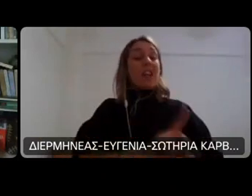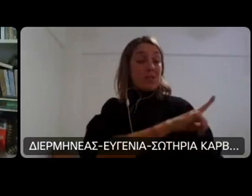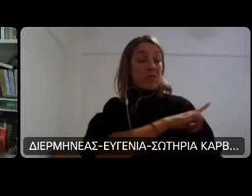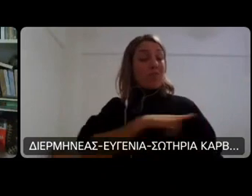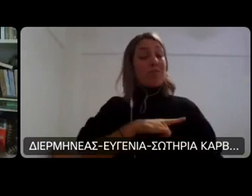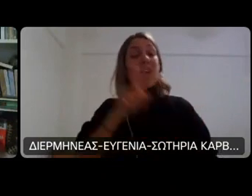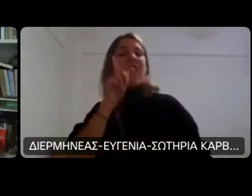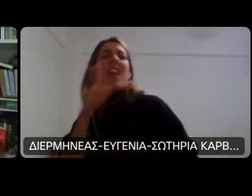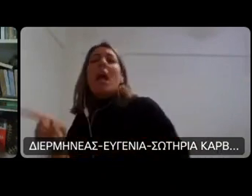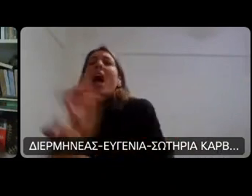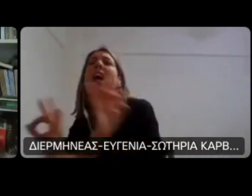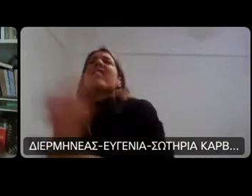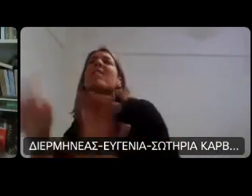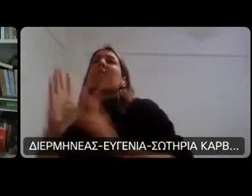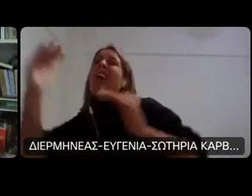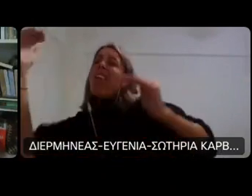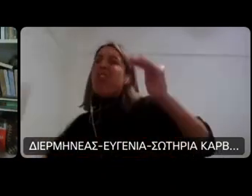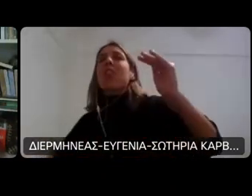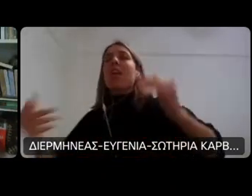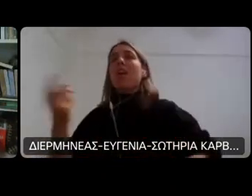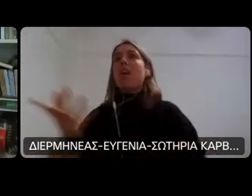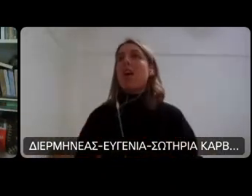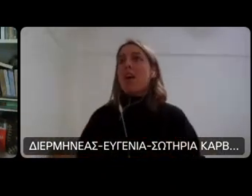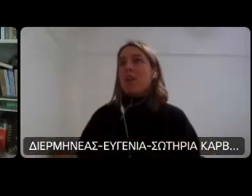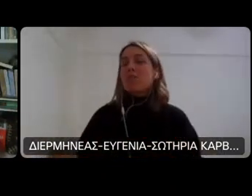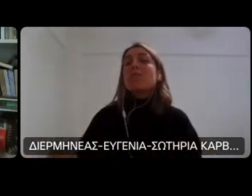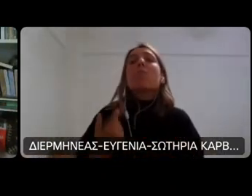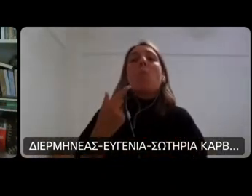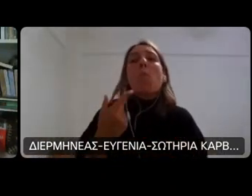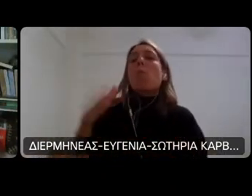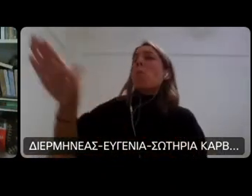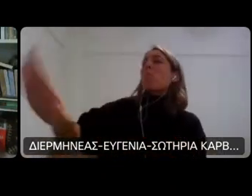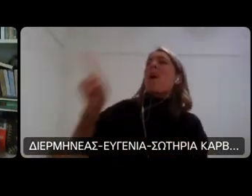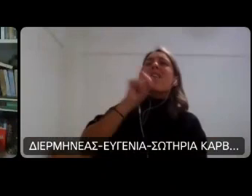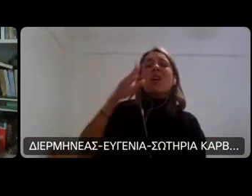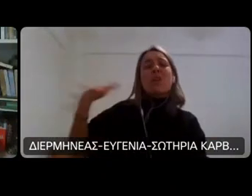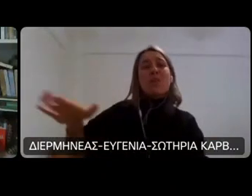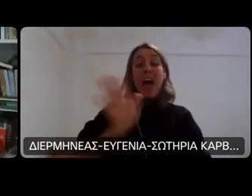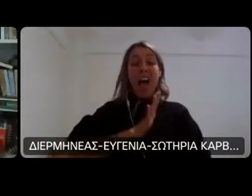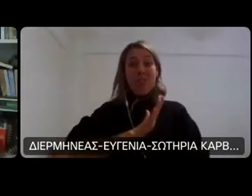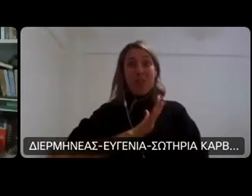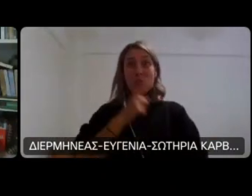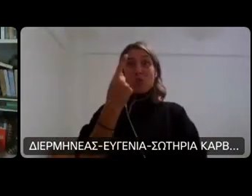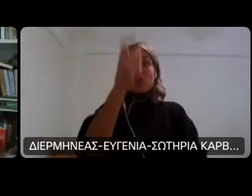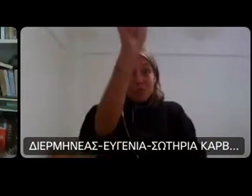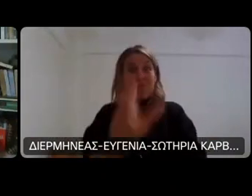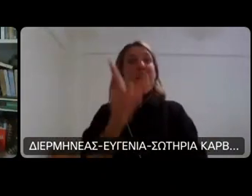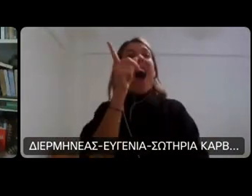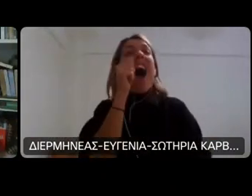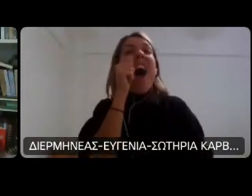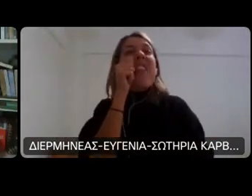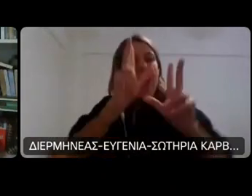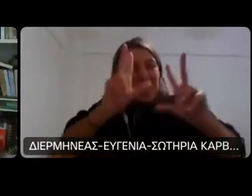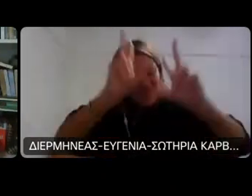κάτι δευτερεύον. Ένα παράρτημα της κανονικής ανθρωπότητας, όπου ανθρωπότητα ίσον μόνο άντρες. Η γυναίκα έχει